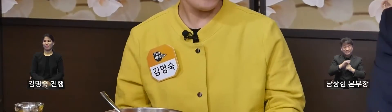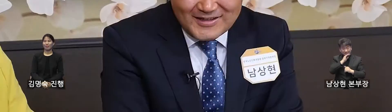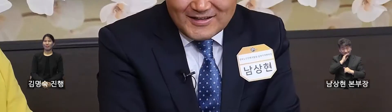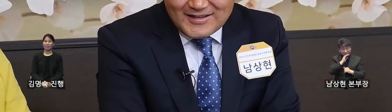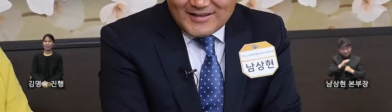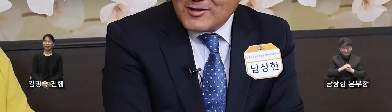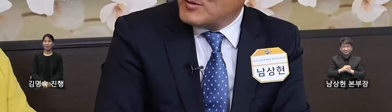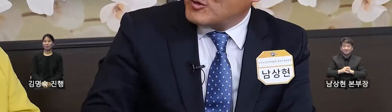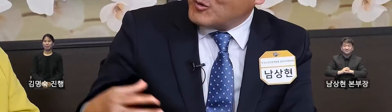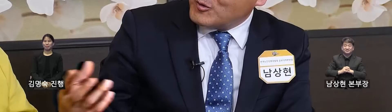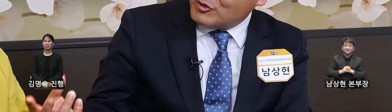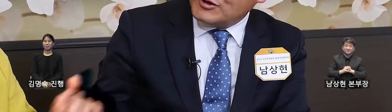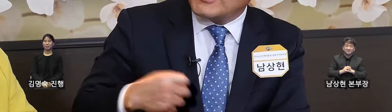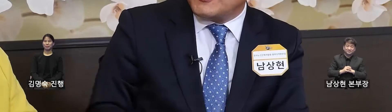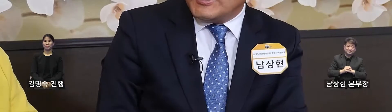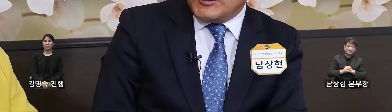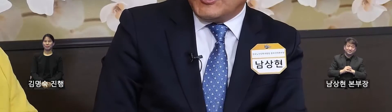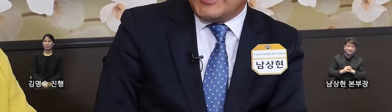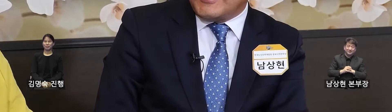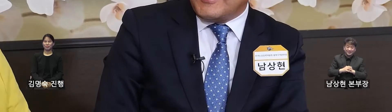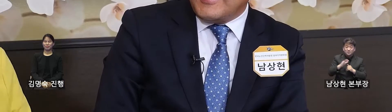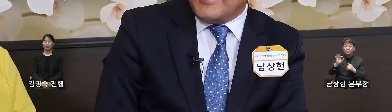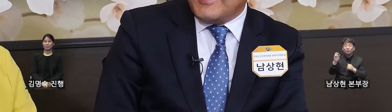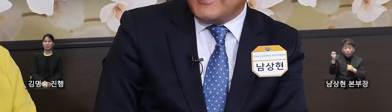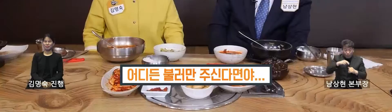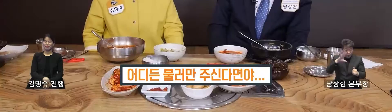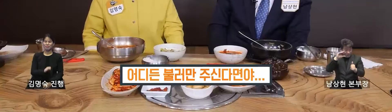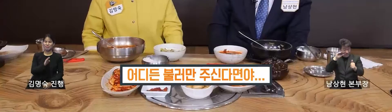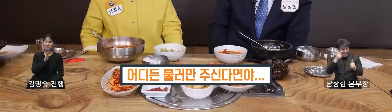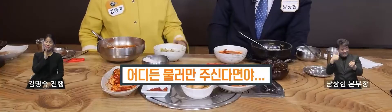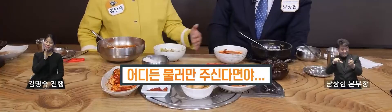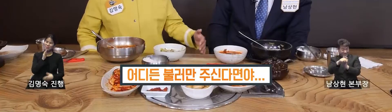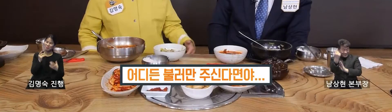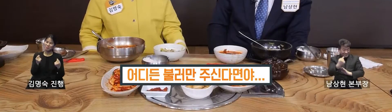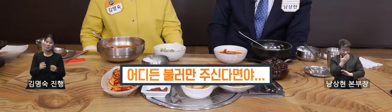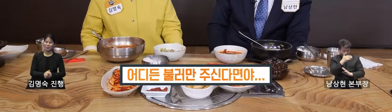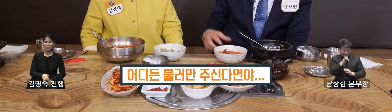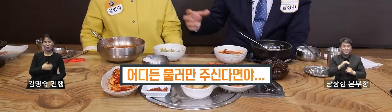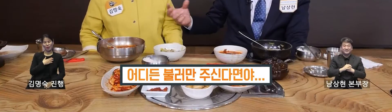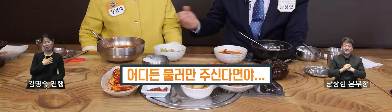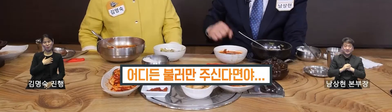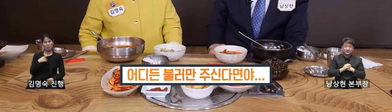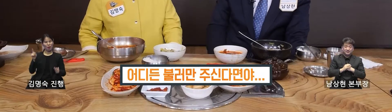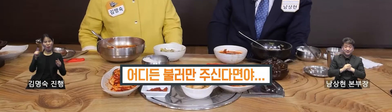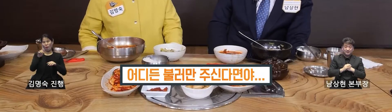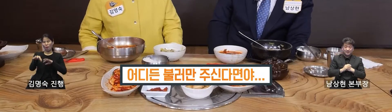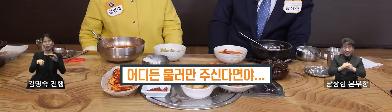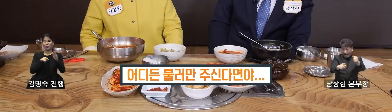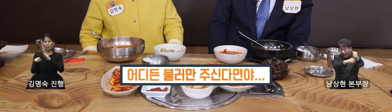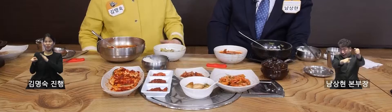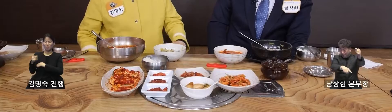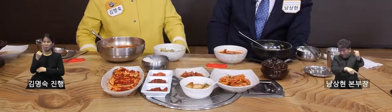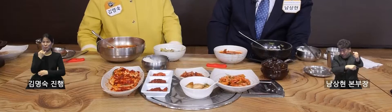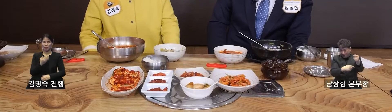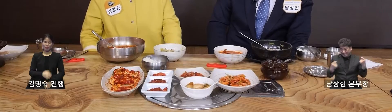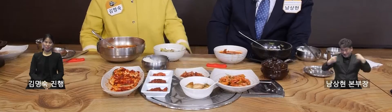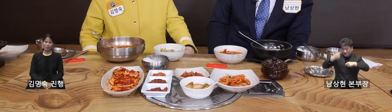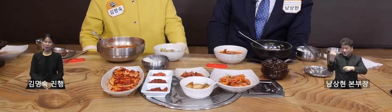예. 그러면 또 취재하러 오실 수도 있잖아. 어디든 저는 뭐... 아니 한복 입고 오실 수도 있잖아.